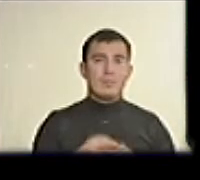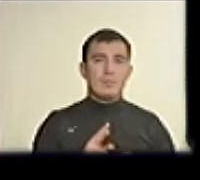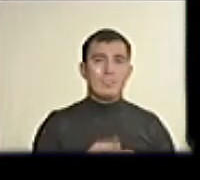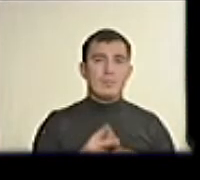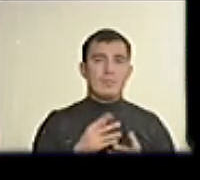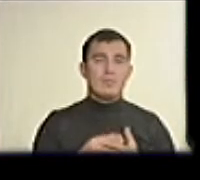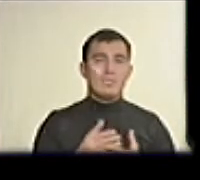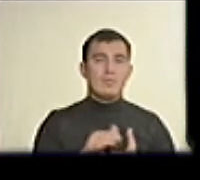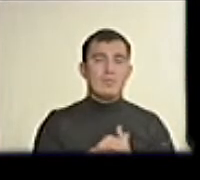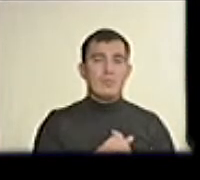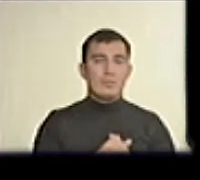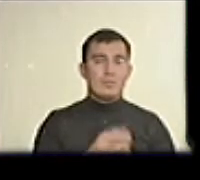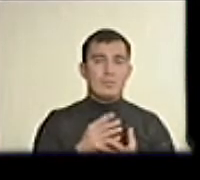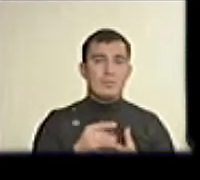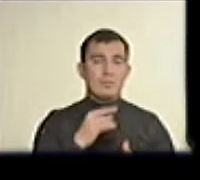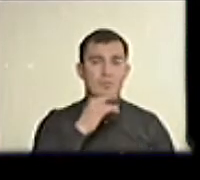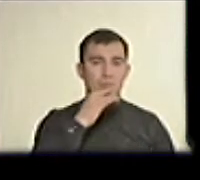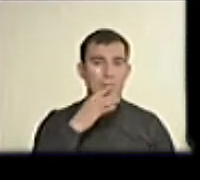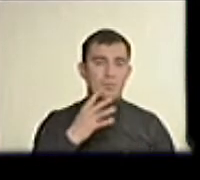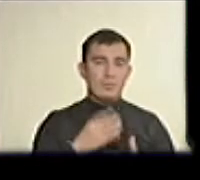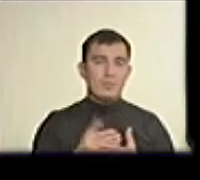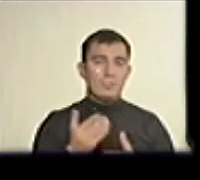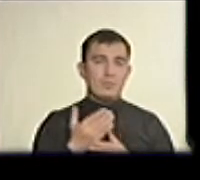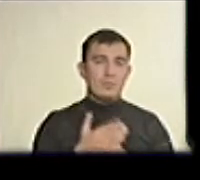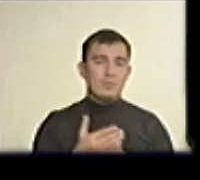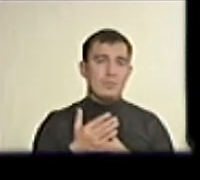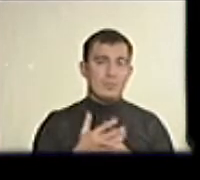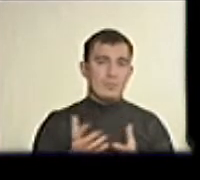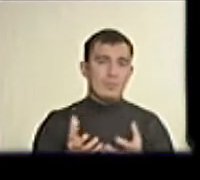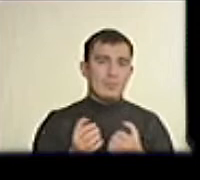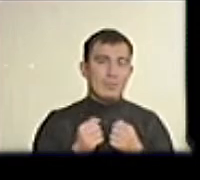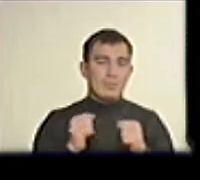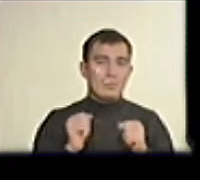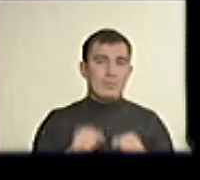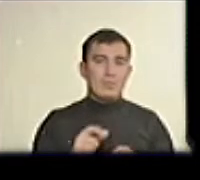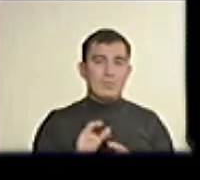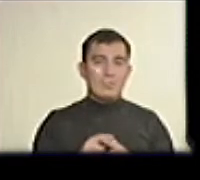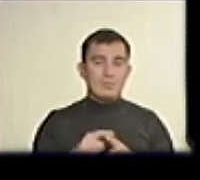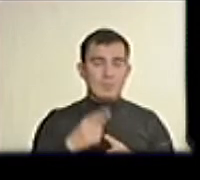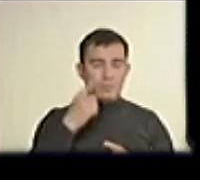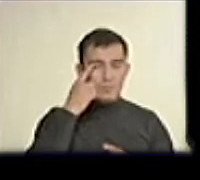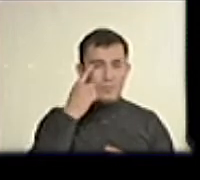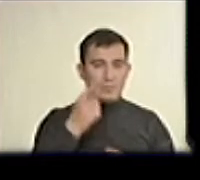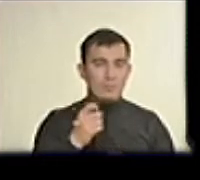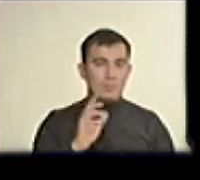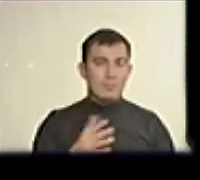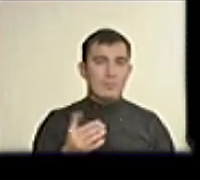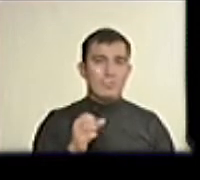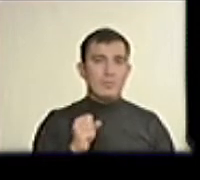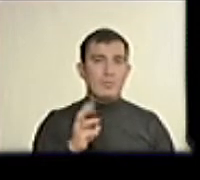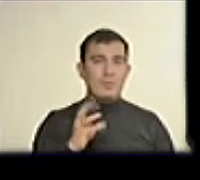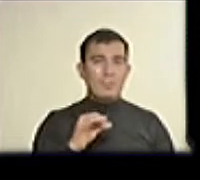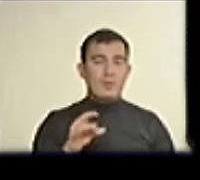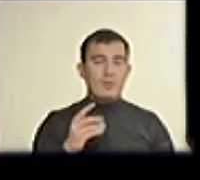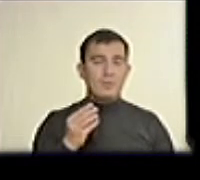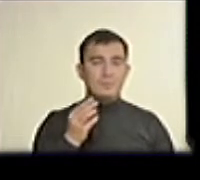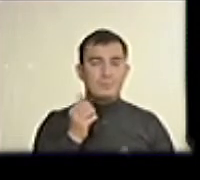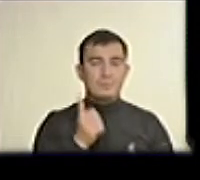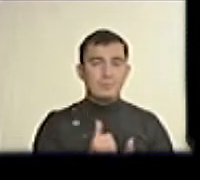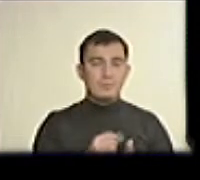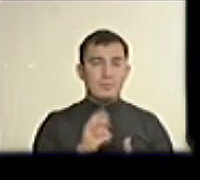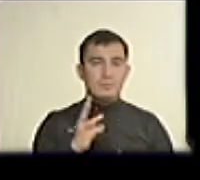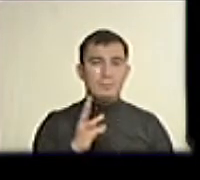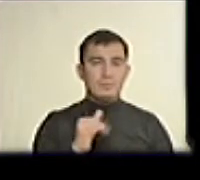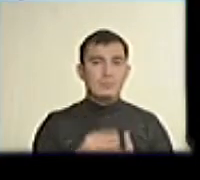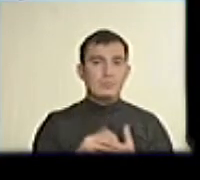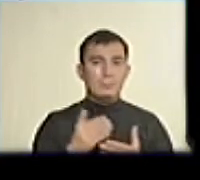keskinlashganda Rossiyadan yordam olishi mumkinligi haqidagi xabarni yetkazib boradi va Amir Shohmurod